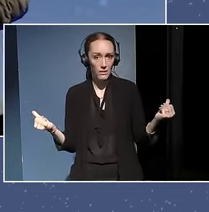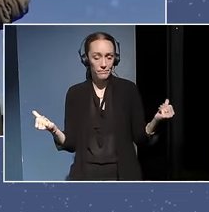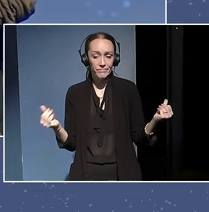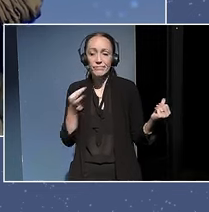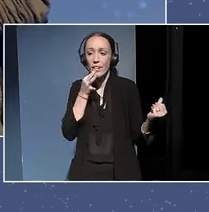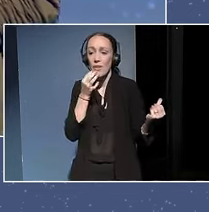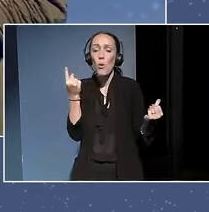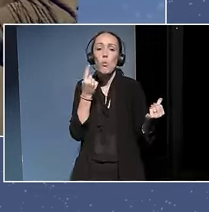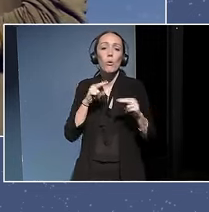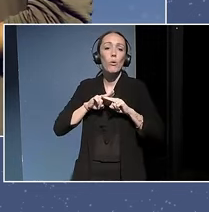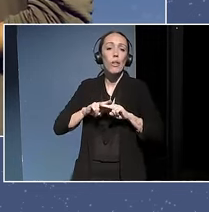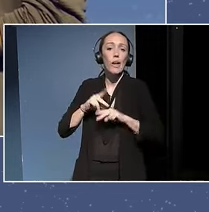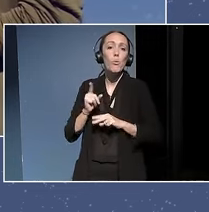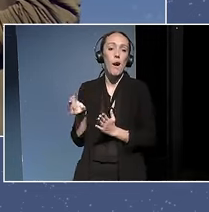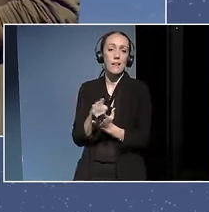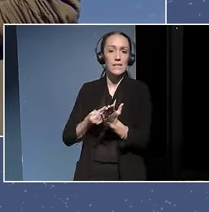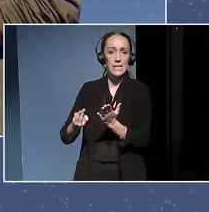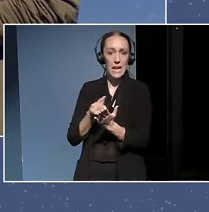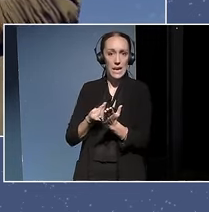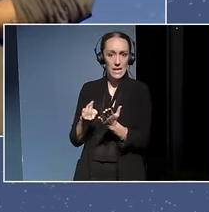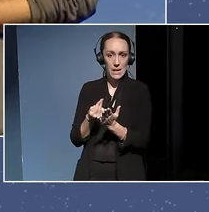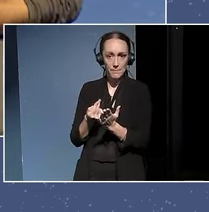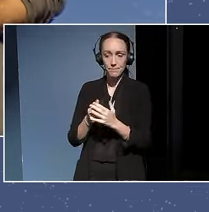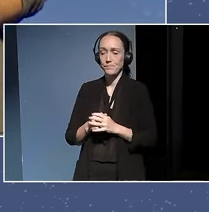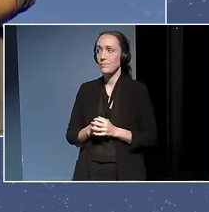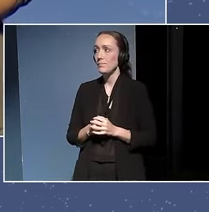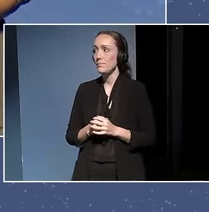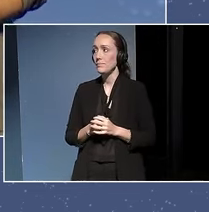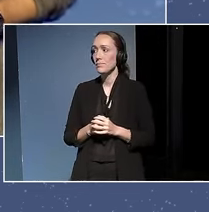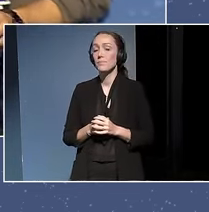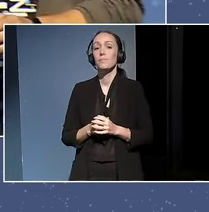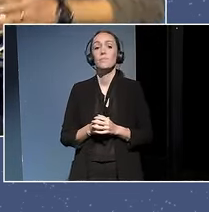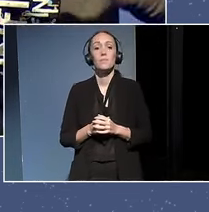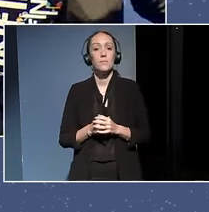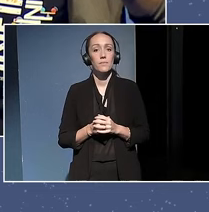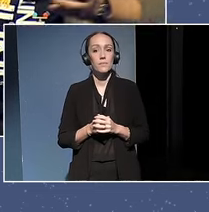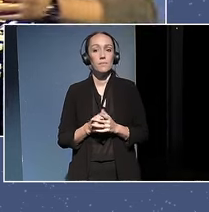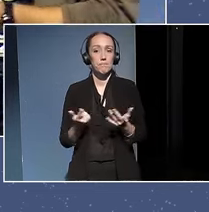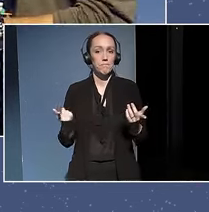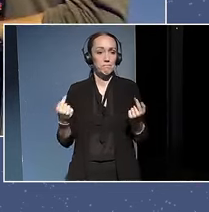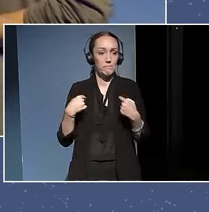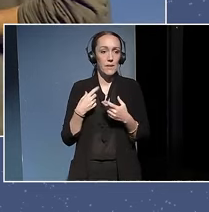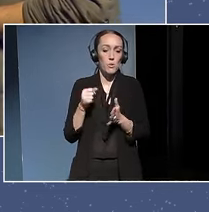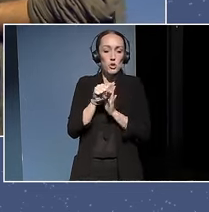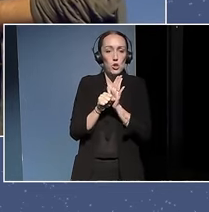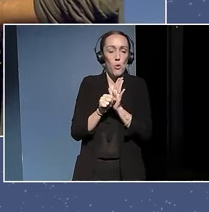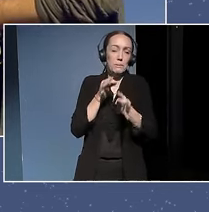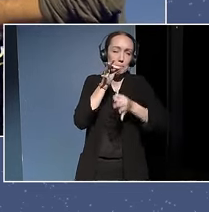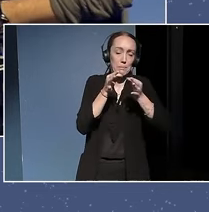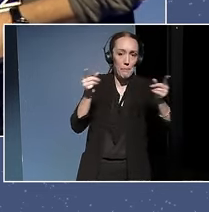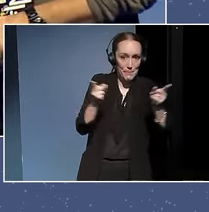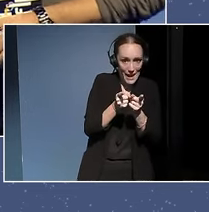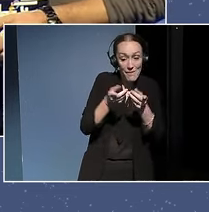soltanto i disegni ma a questo punto visto che vi ho introdotto un pochino la storia